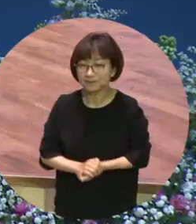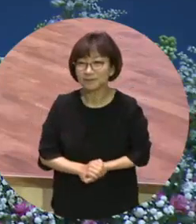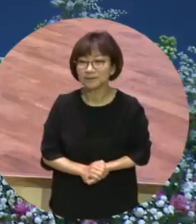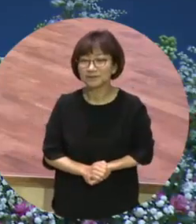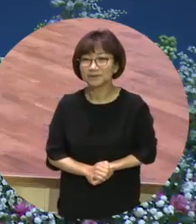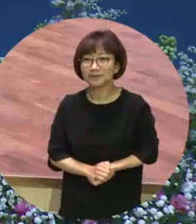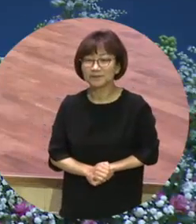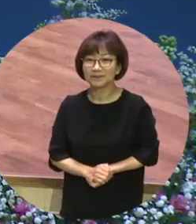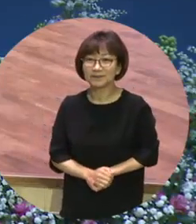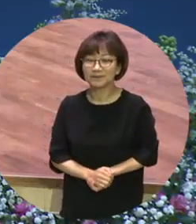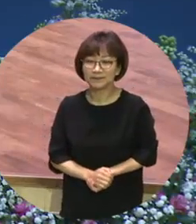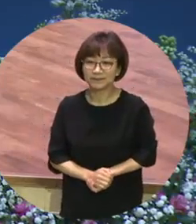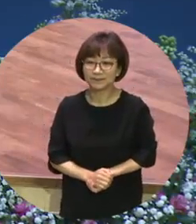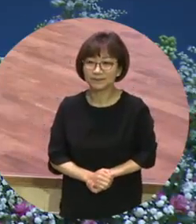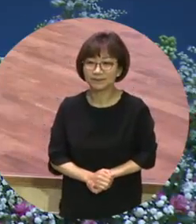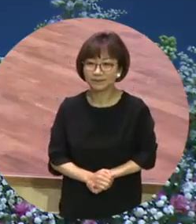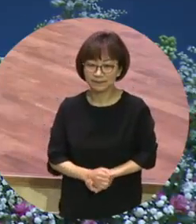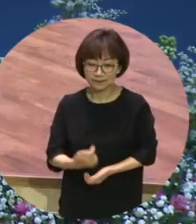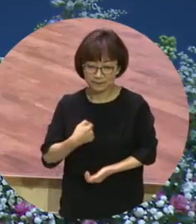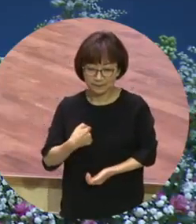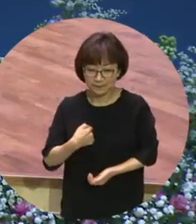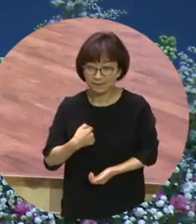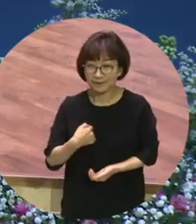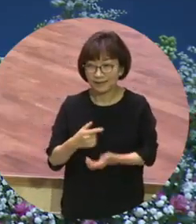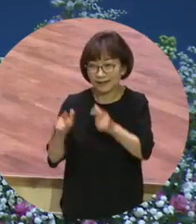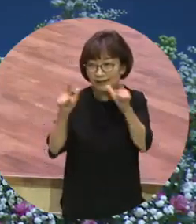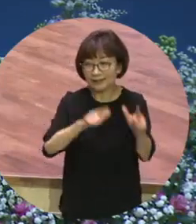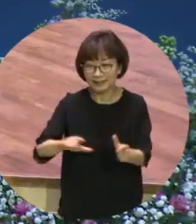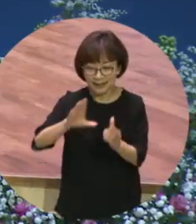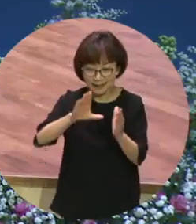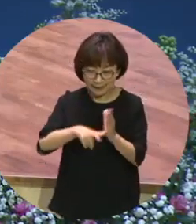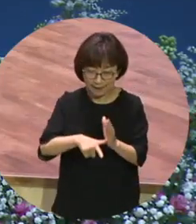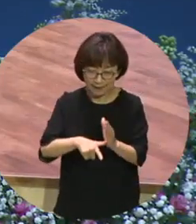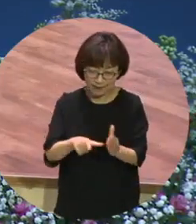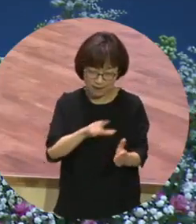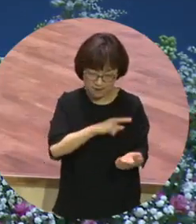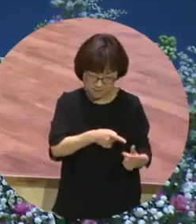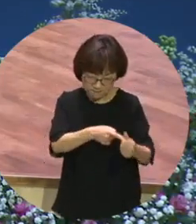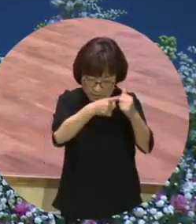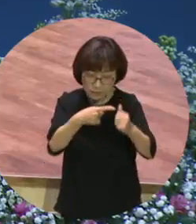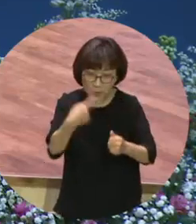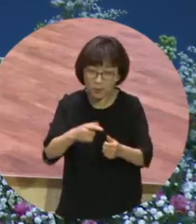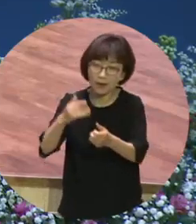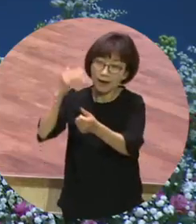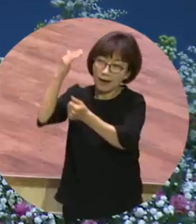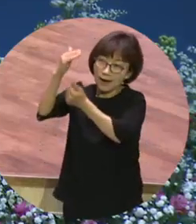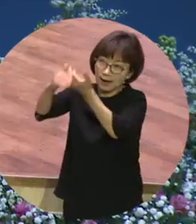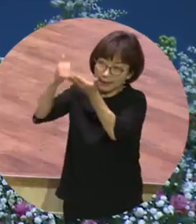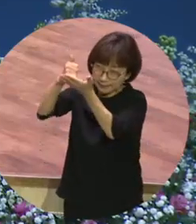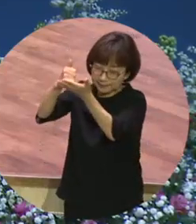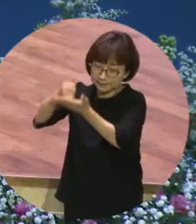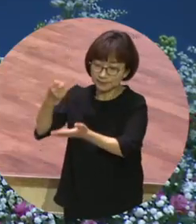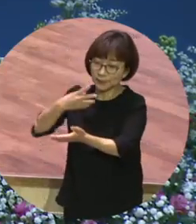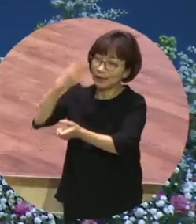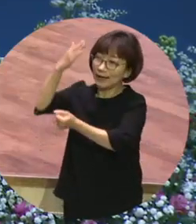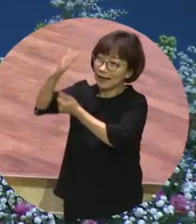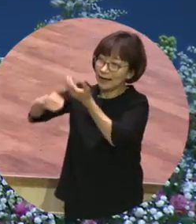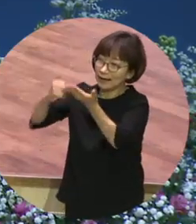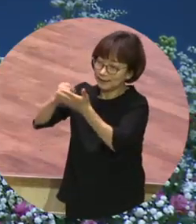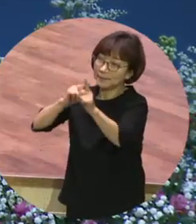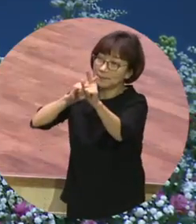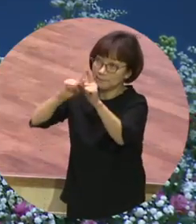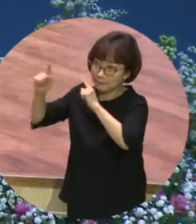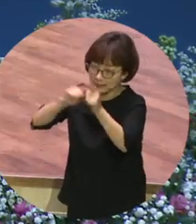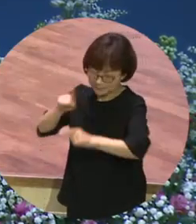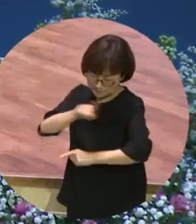있어서 하나님 제일주의, 하나님의 말씀 우선주의, 하나님 제일주의 그